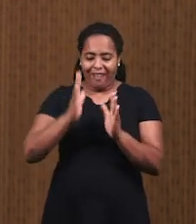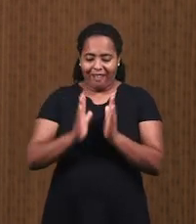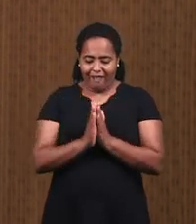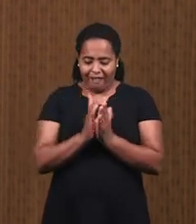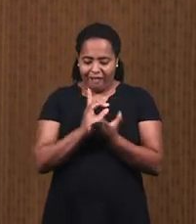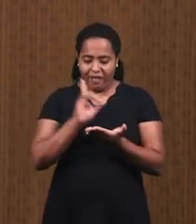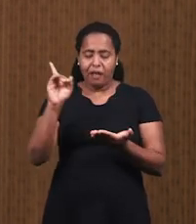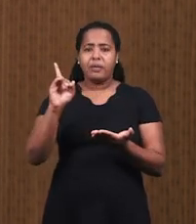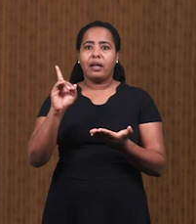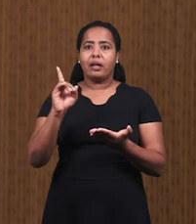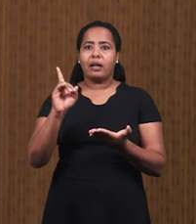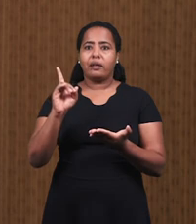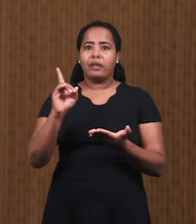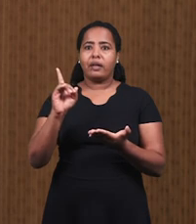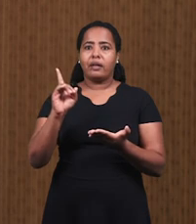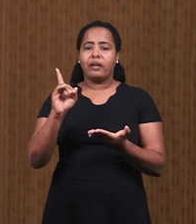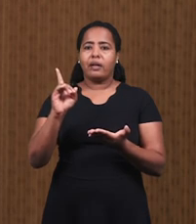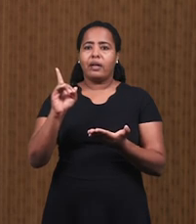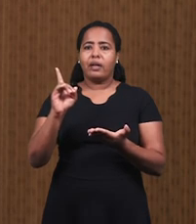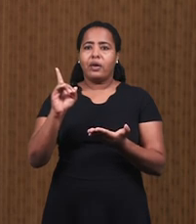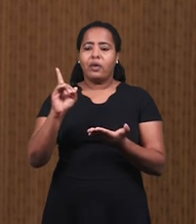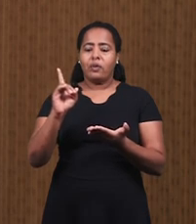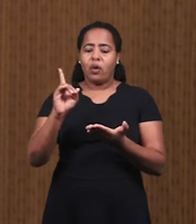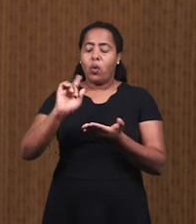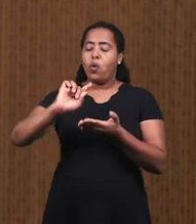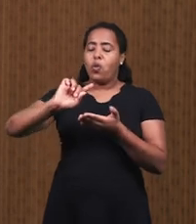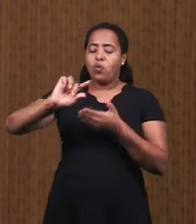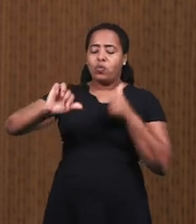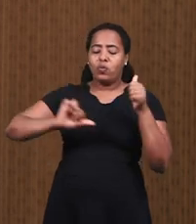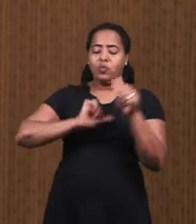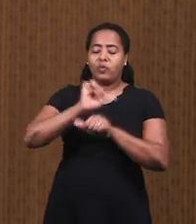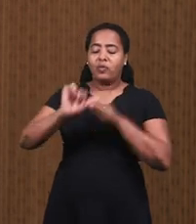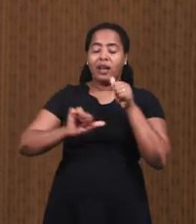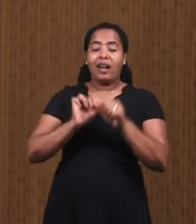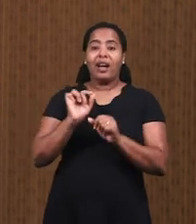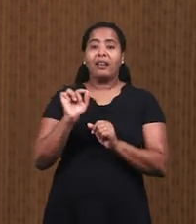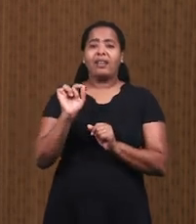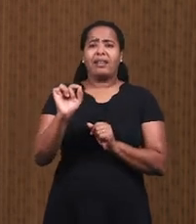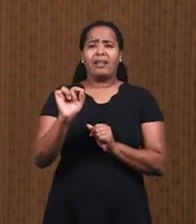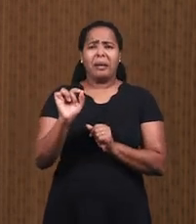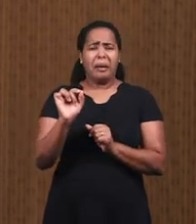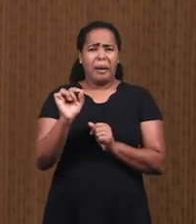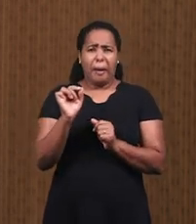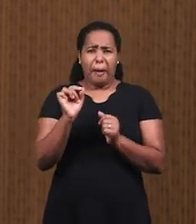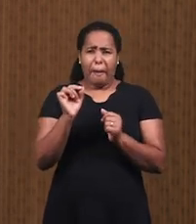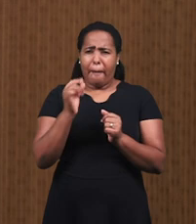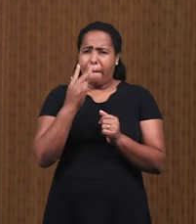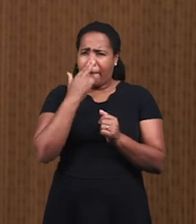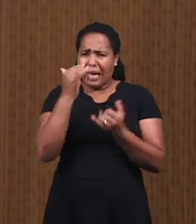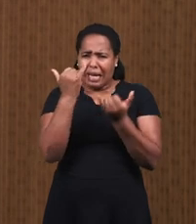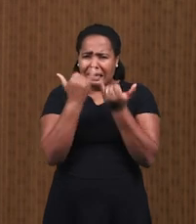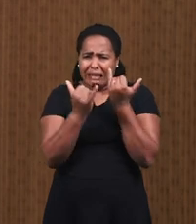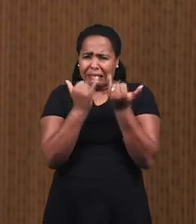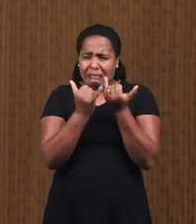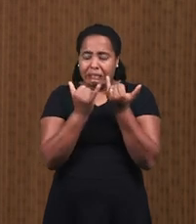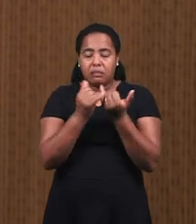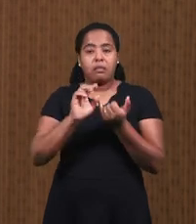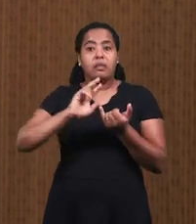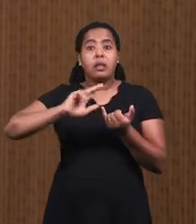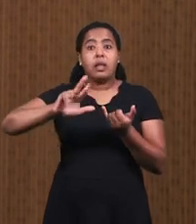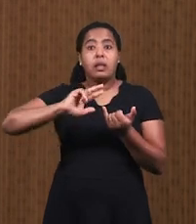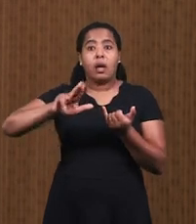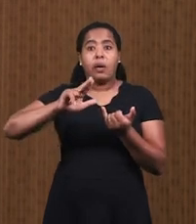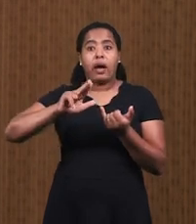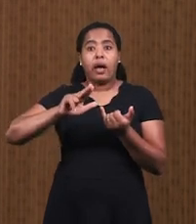тайну, которая в Слове Божьем, тогда ты переходишь в другое состояние.